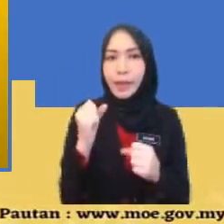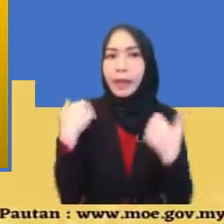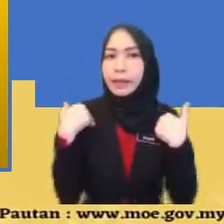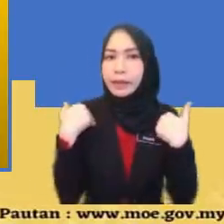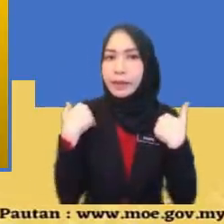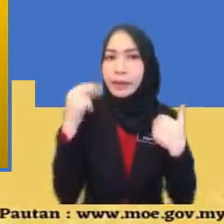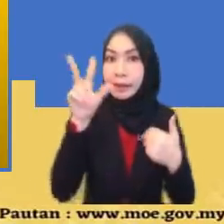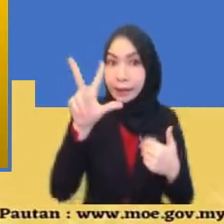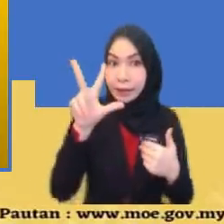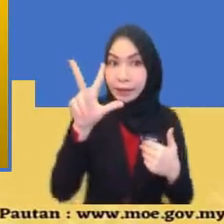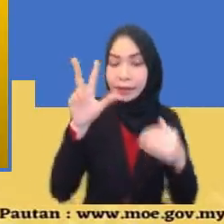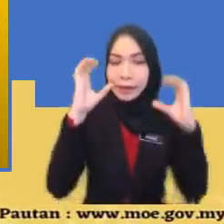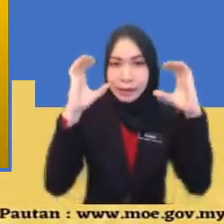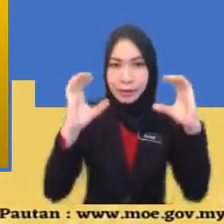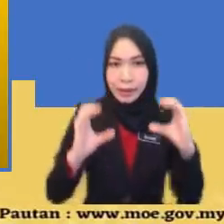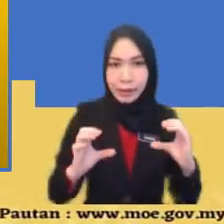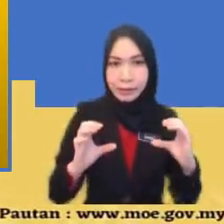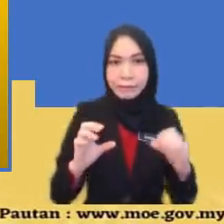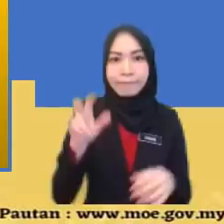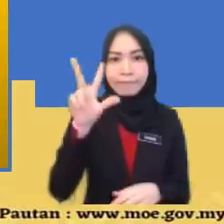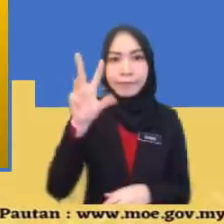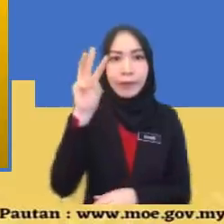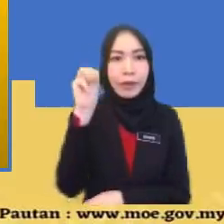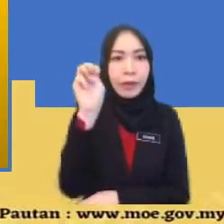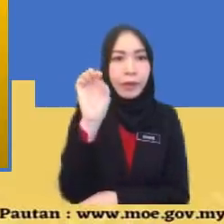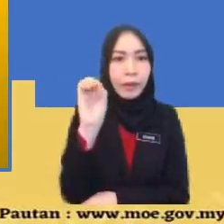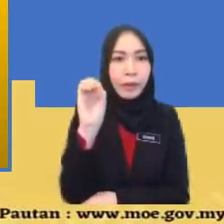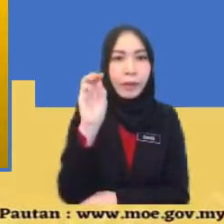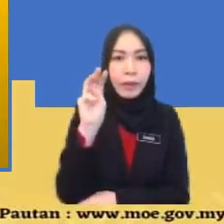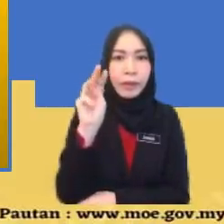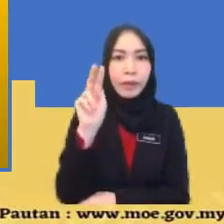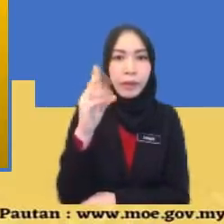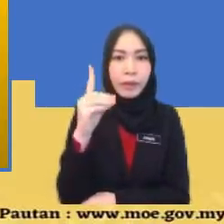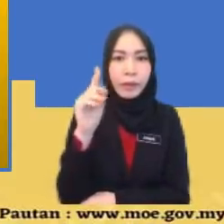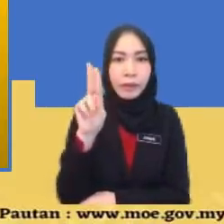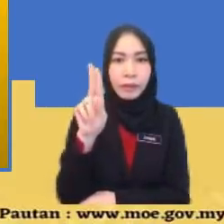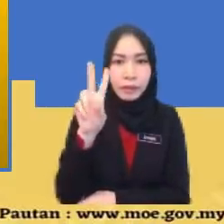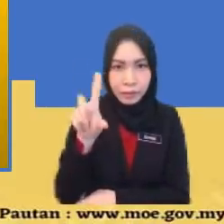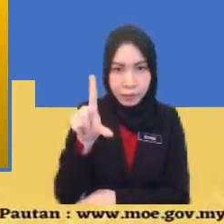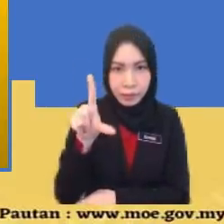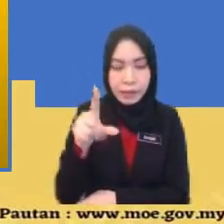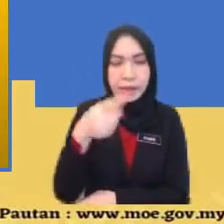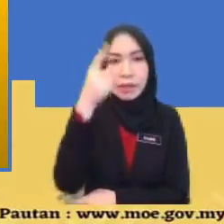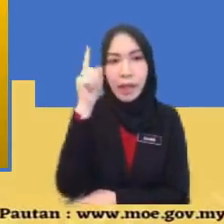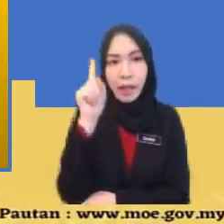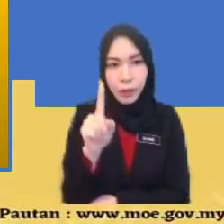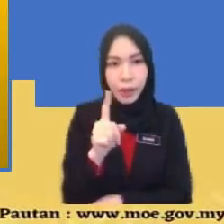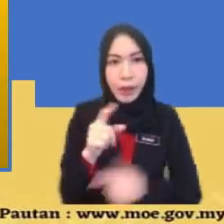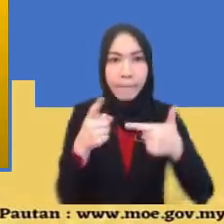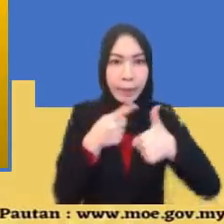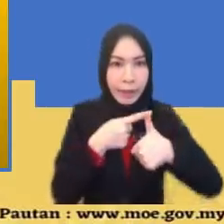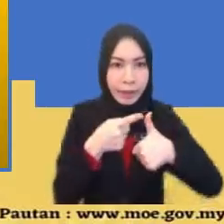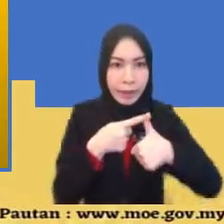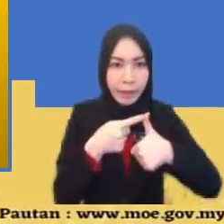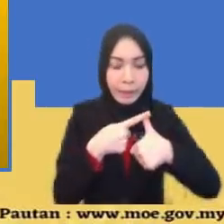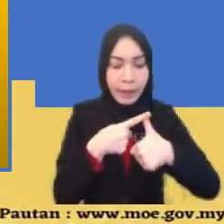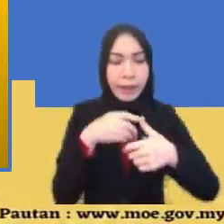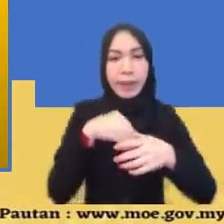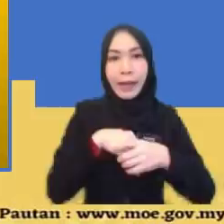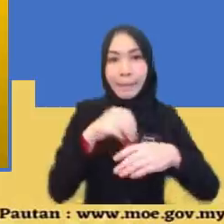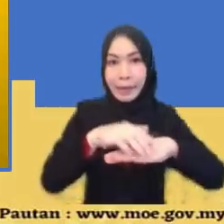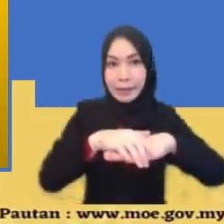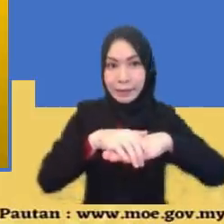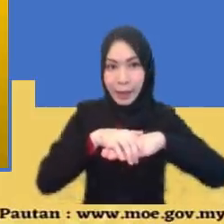yaitu pertama model asas literasi dalam bahasa Melayu yang kedua model asas numerasi besi bahasa